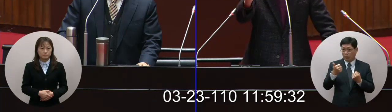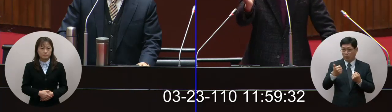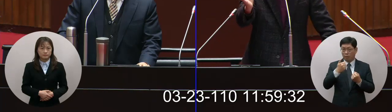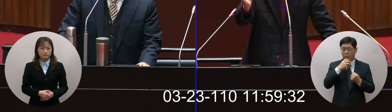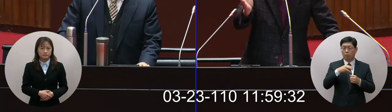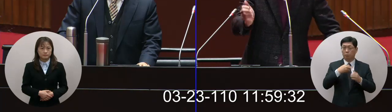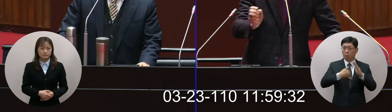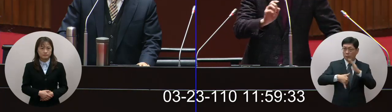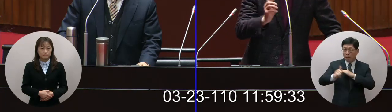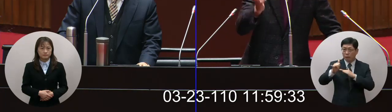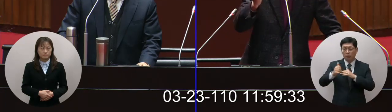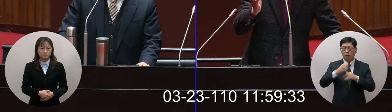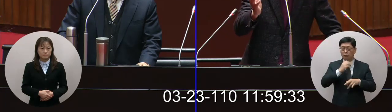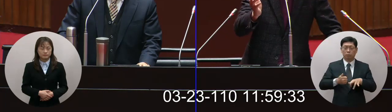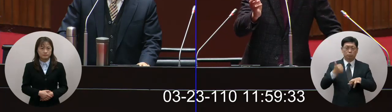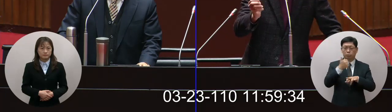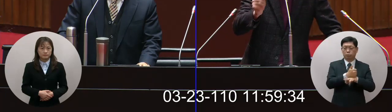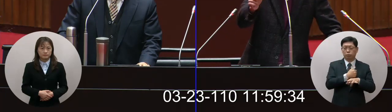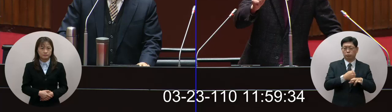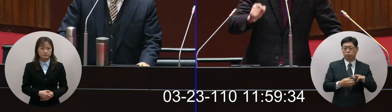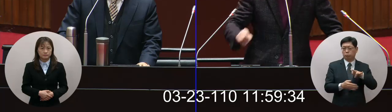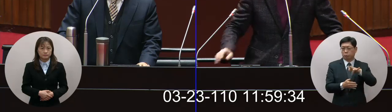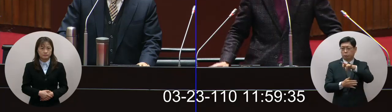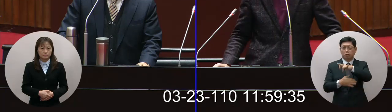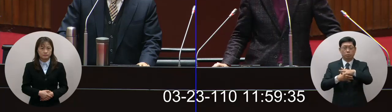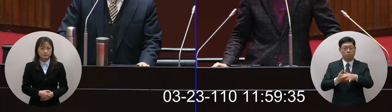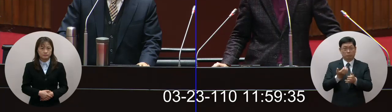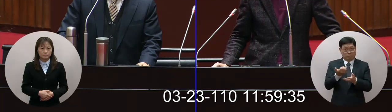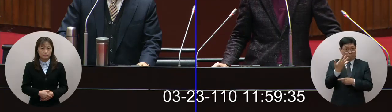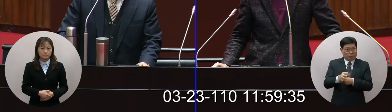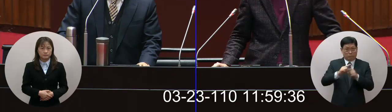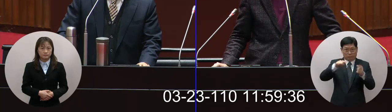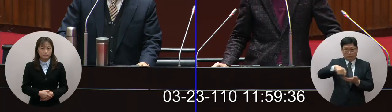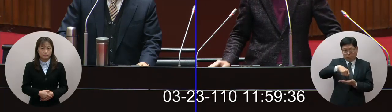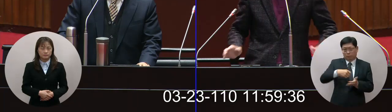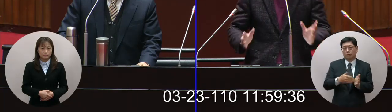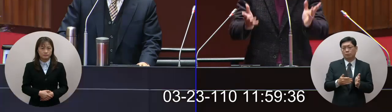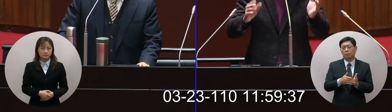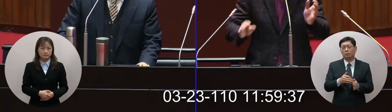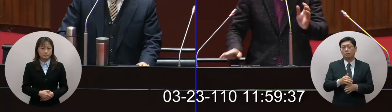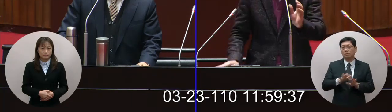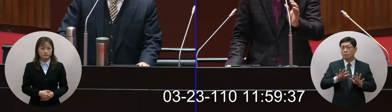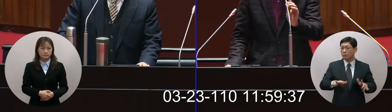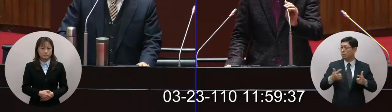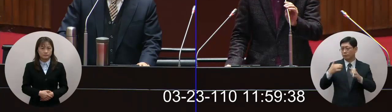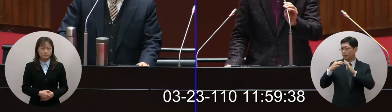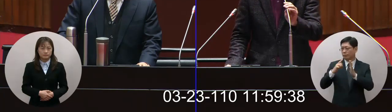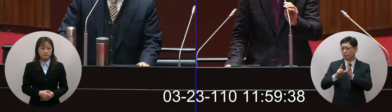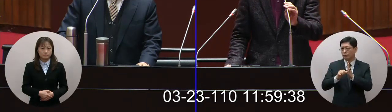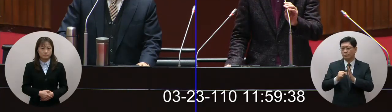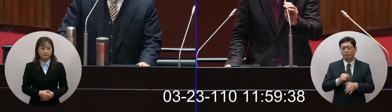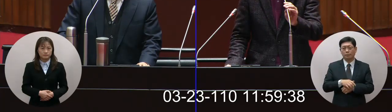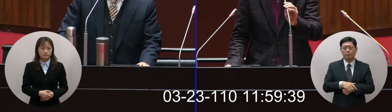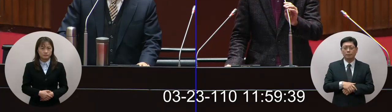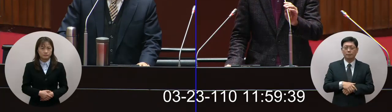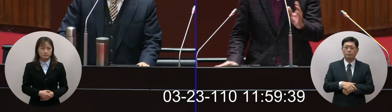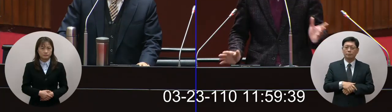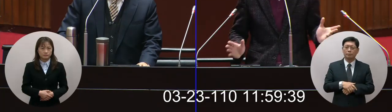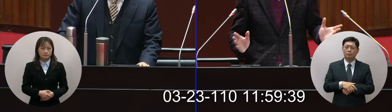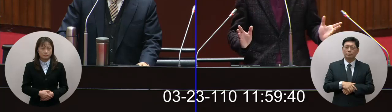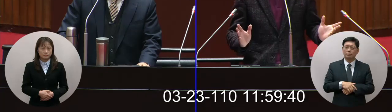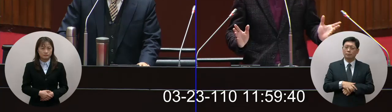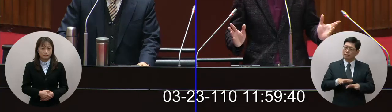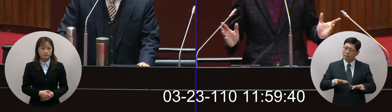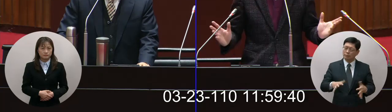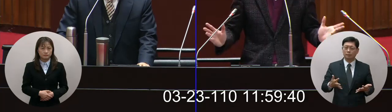门一上天空的时候，可能遗嘱都写好了。现在不是战争的时期啊，但